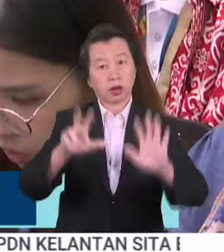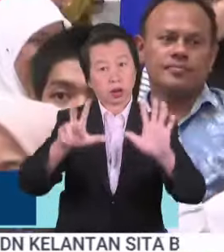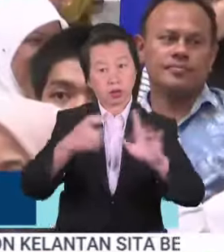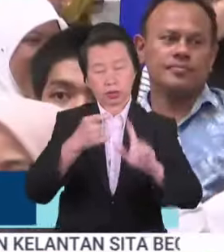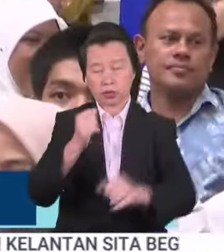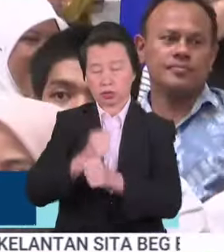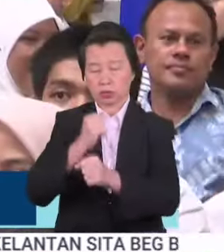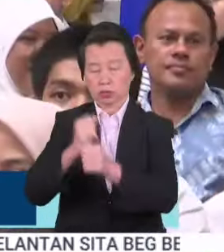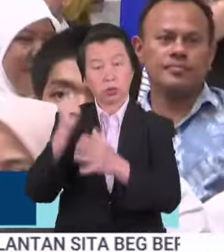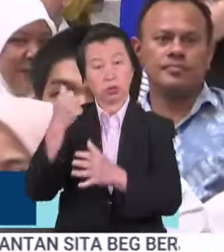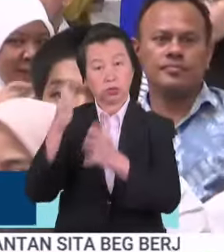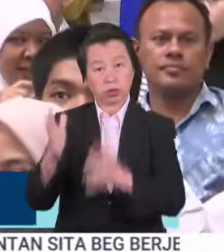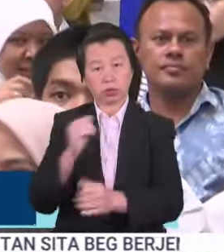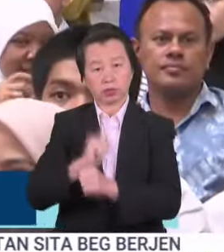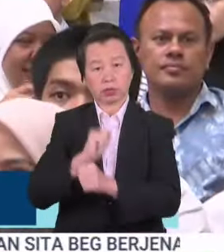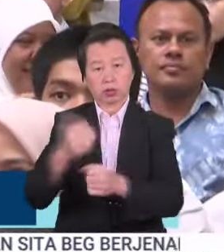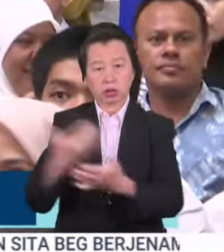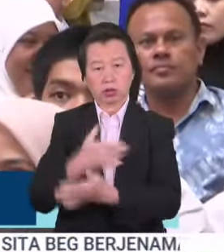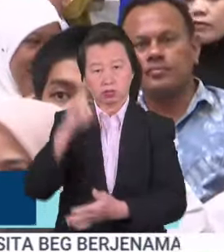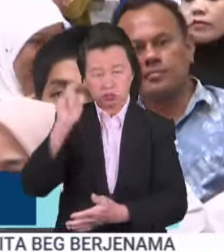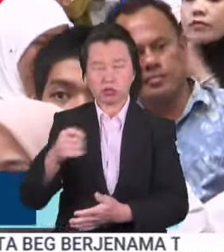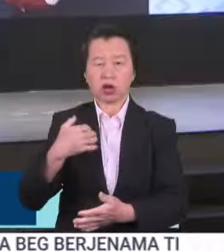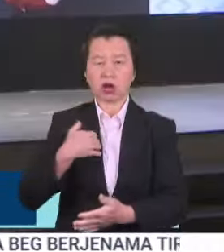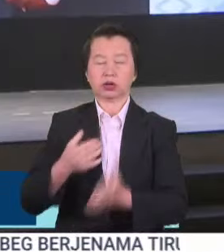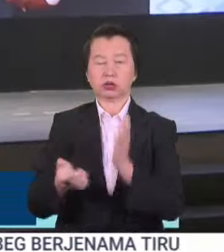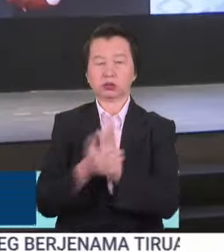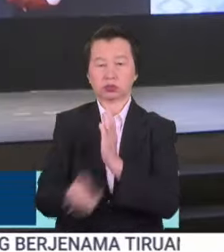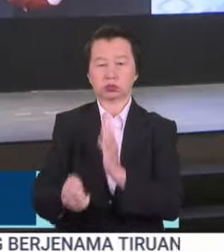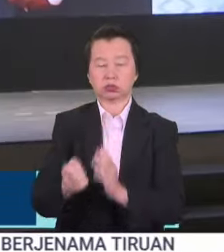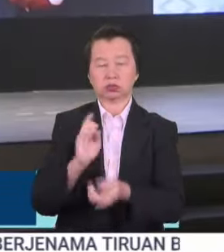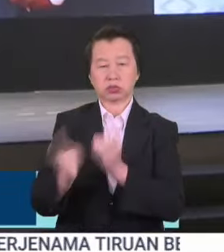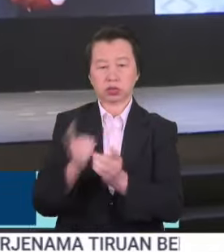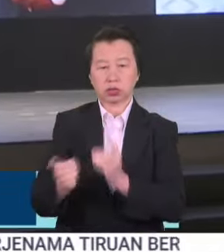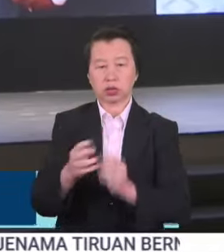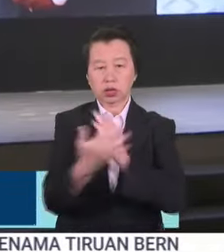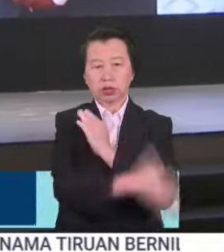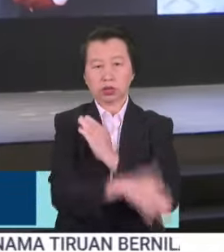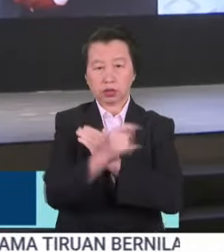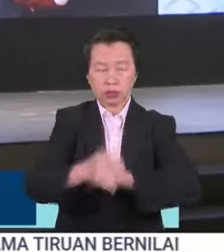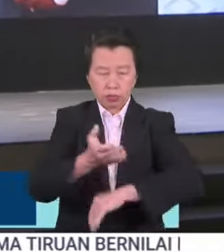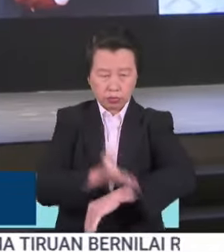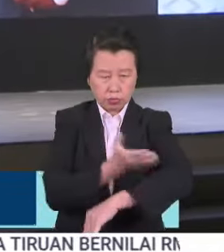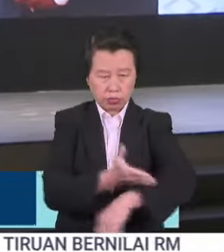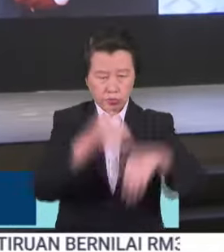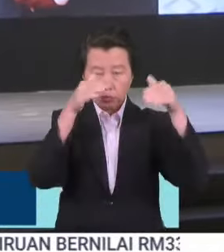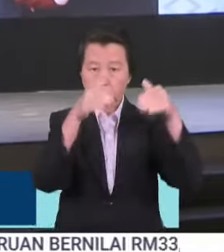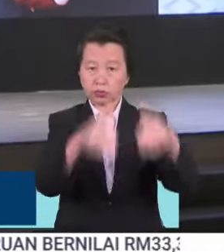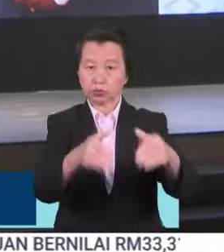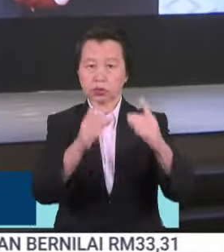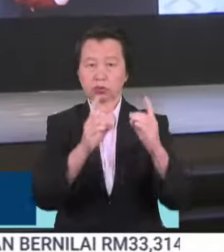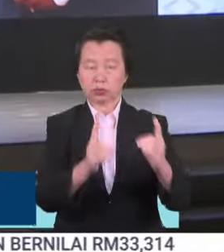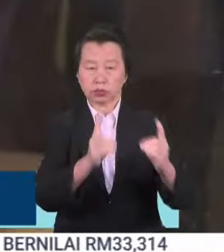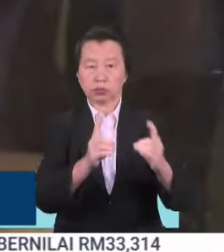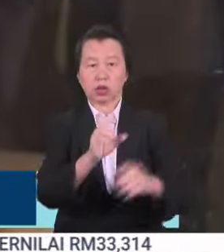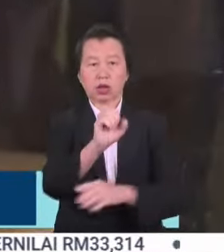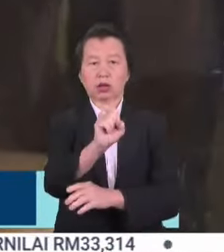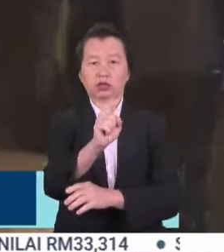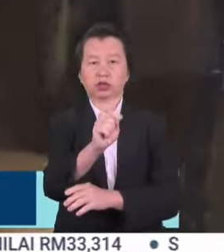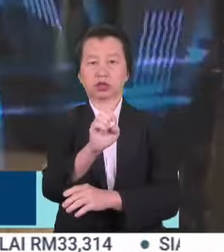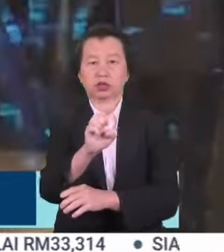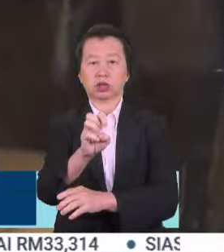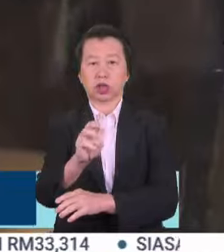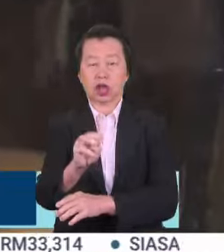10 pekerjaan baharu memerlukan kemahiran teknologi digital. Justru negara perlu memperkasa tumpuan kepada pendidikan STEM